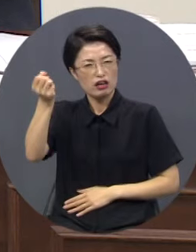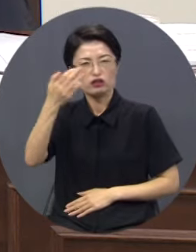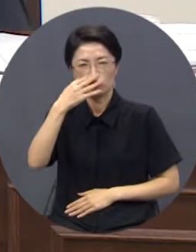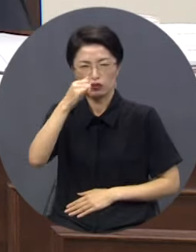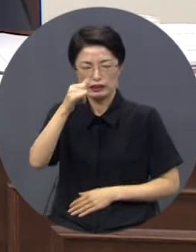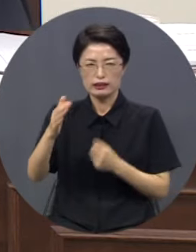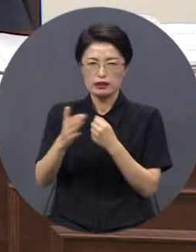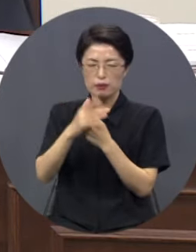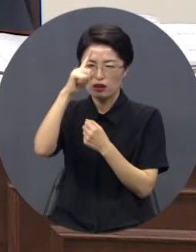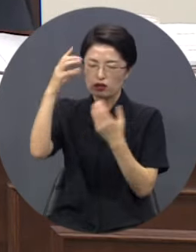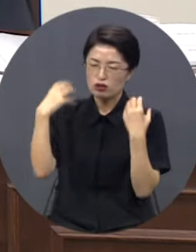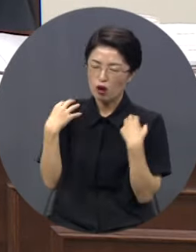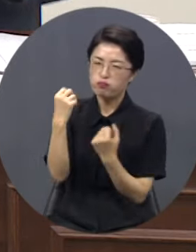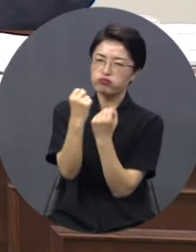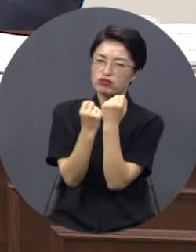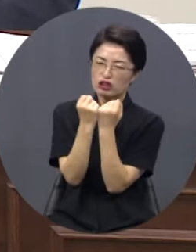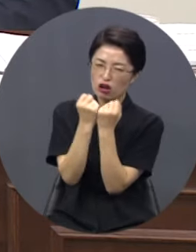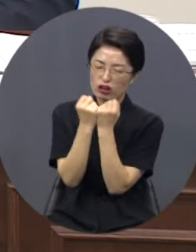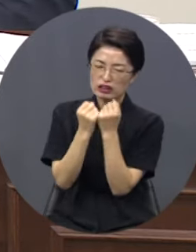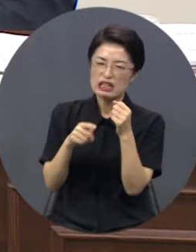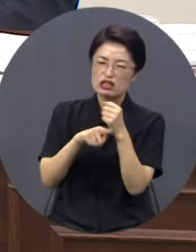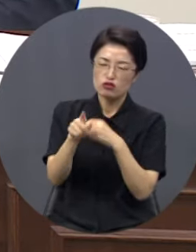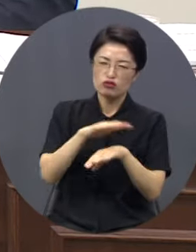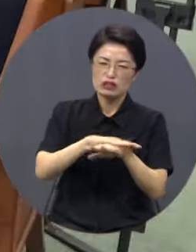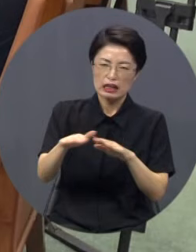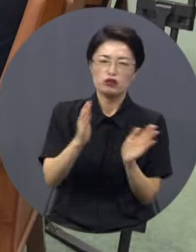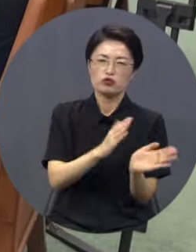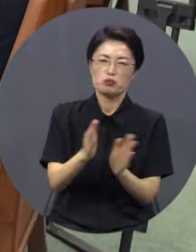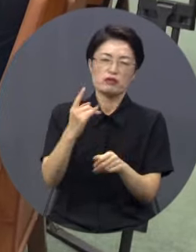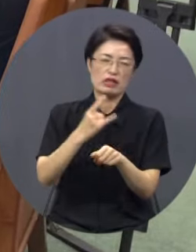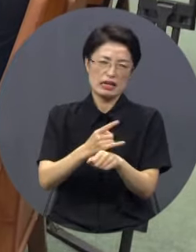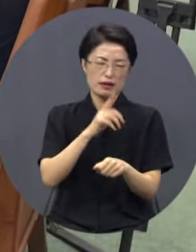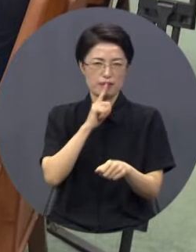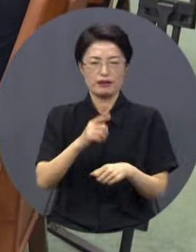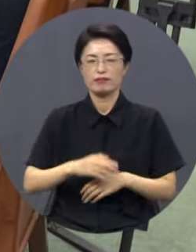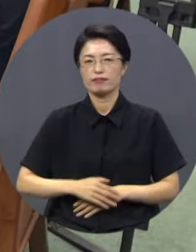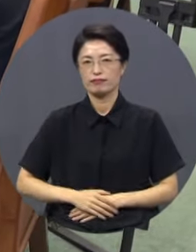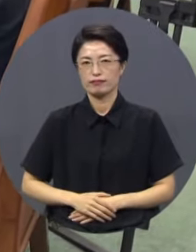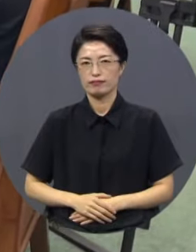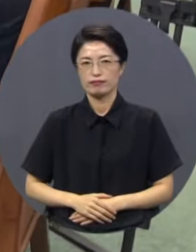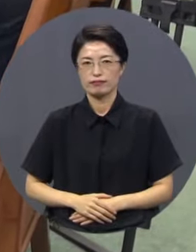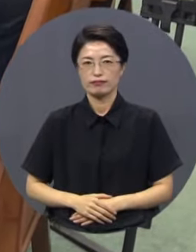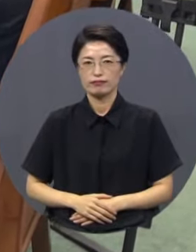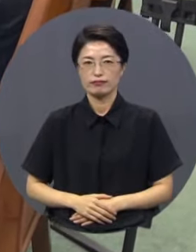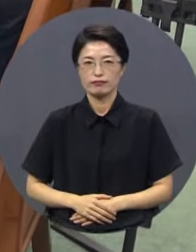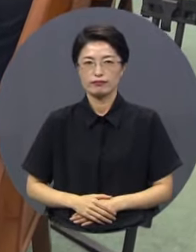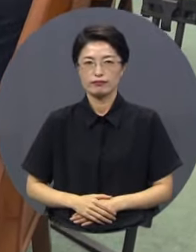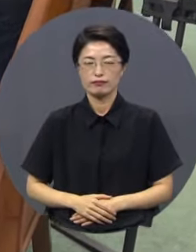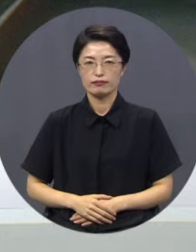설득할 논리를 개발하라고 요구했습니다 MBC 뉴스